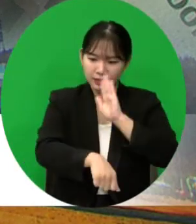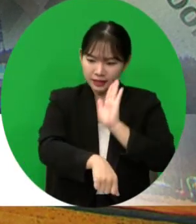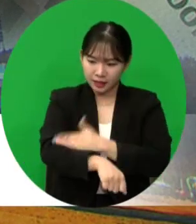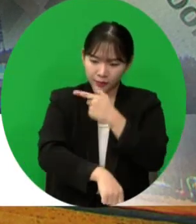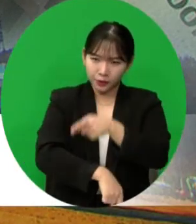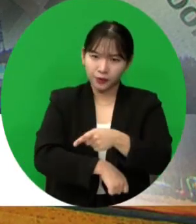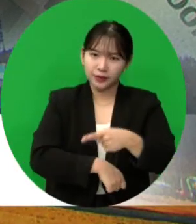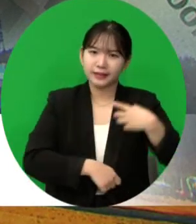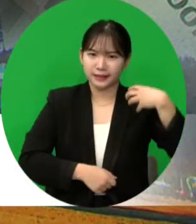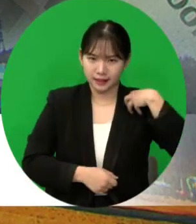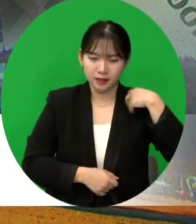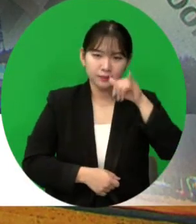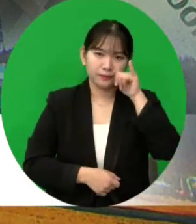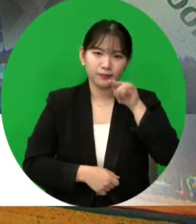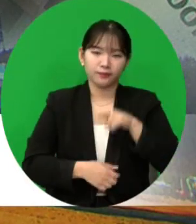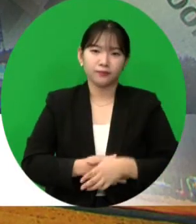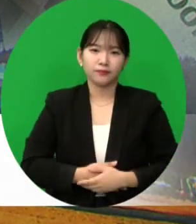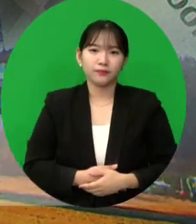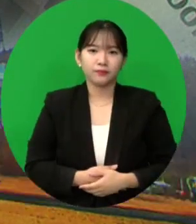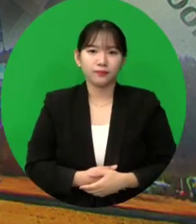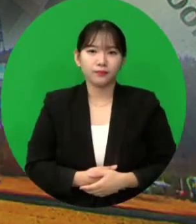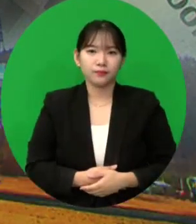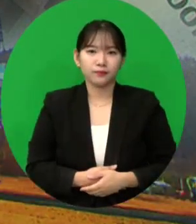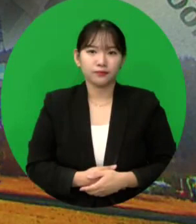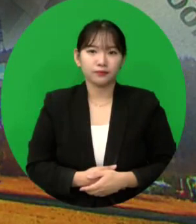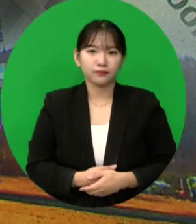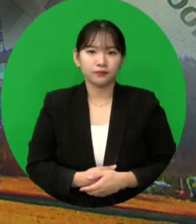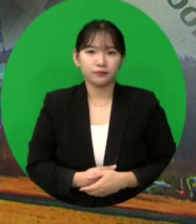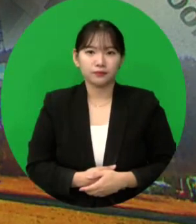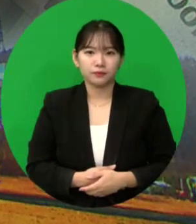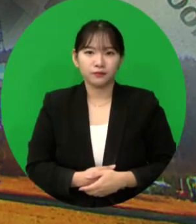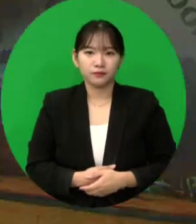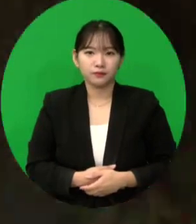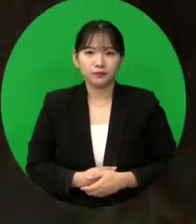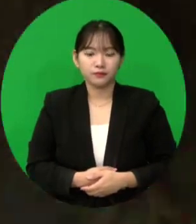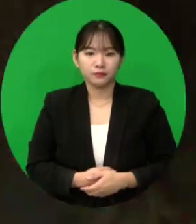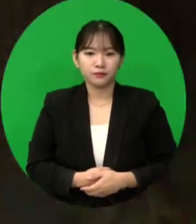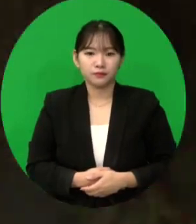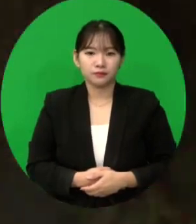책임에서 자유롭지 않아 보입니다. 박종호 기자입니다.